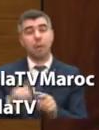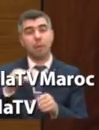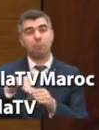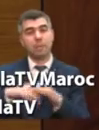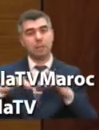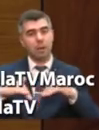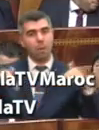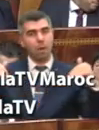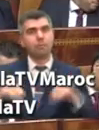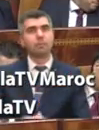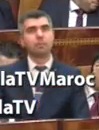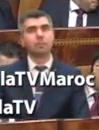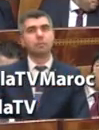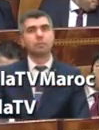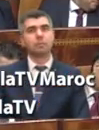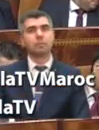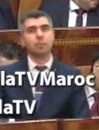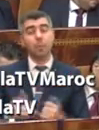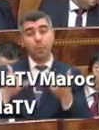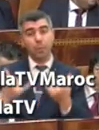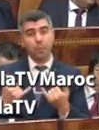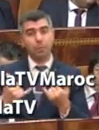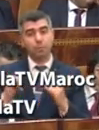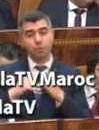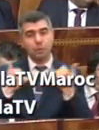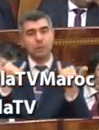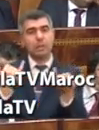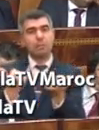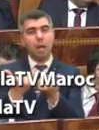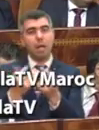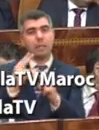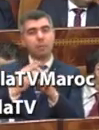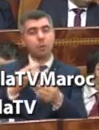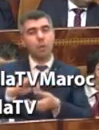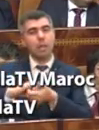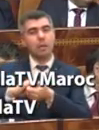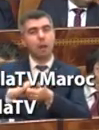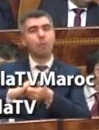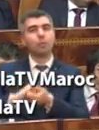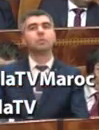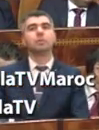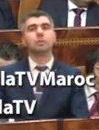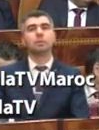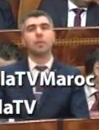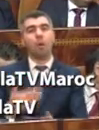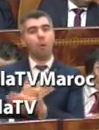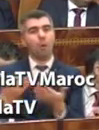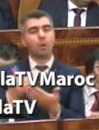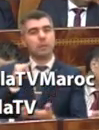النواب في هذه الجلسة التضامنية لنقف وقفة تضامن